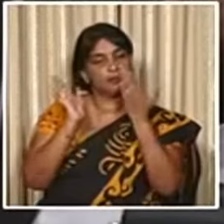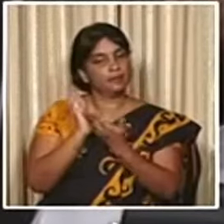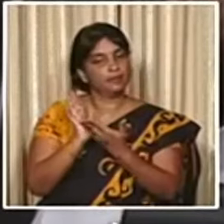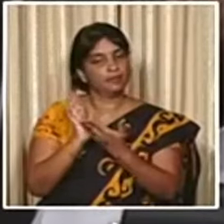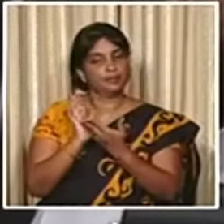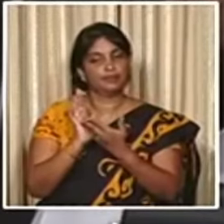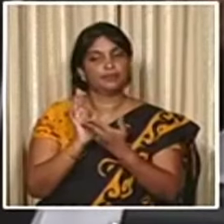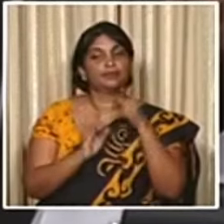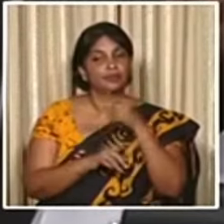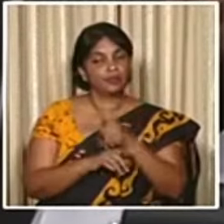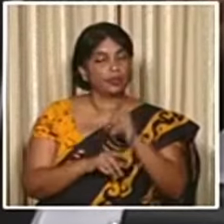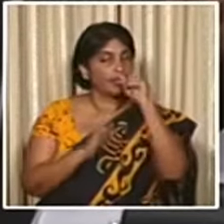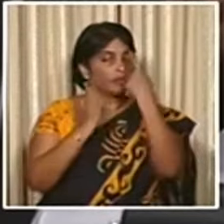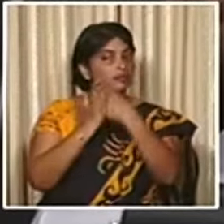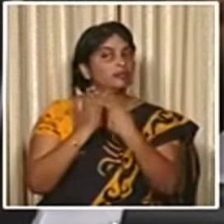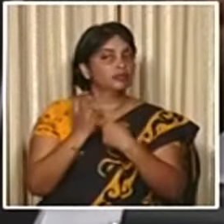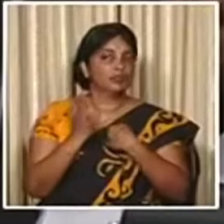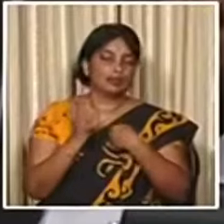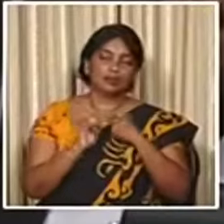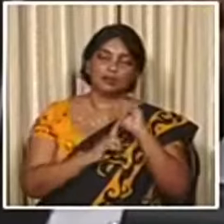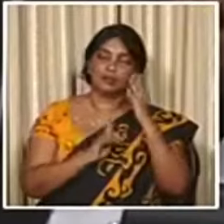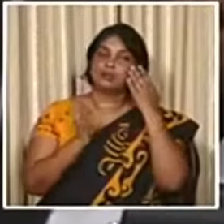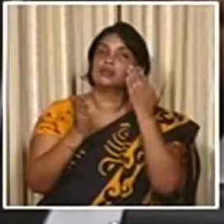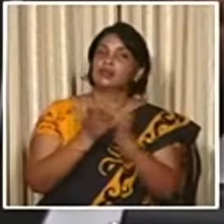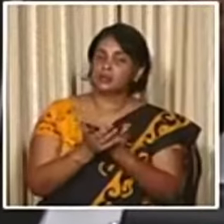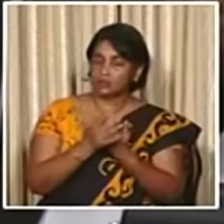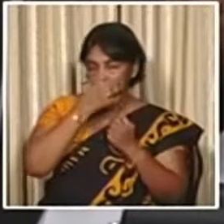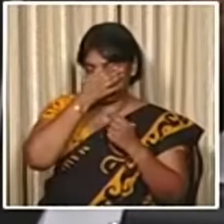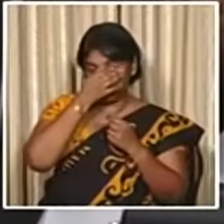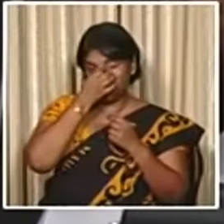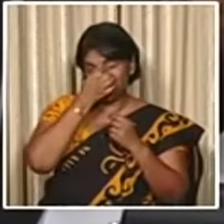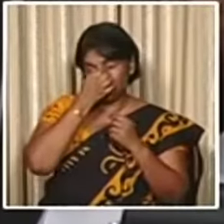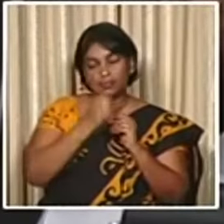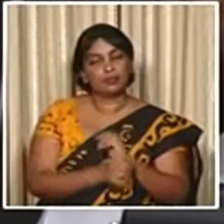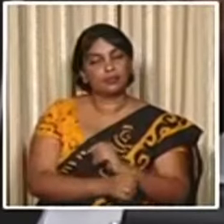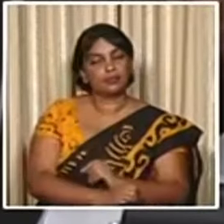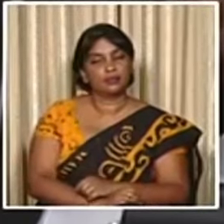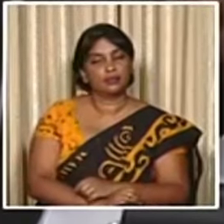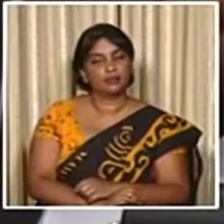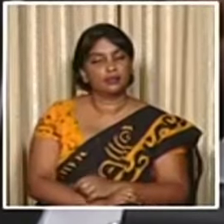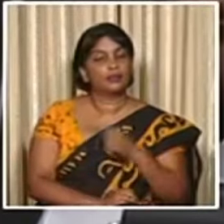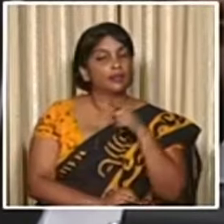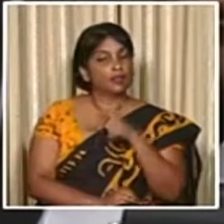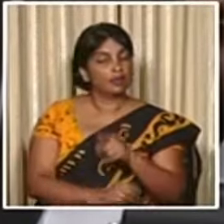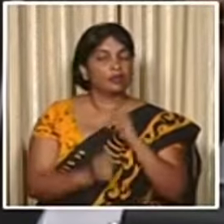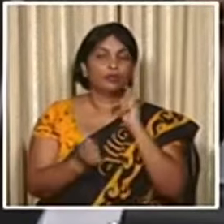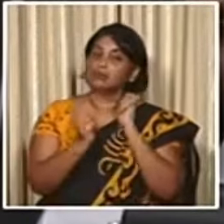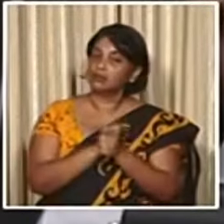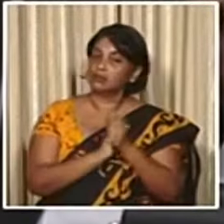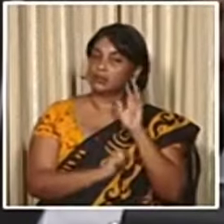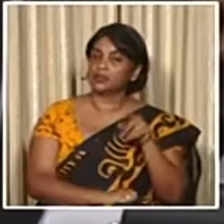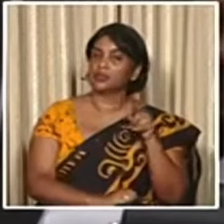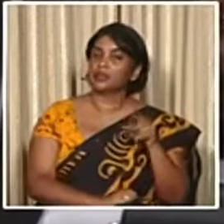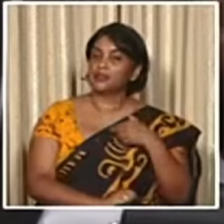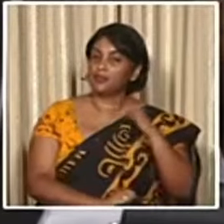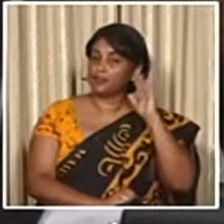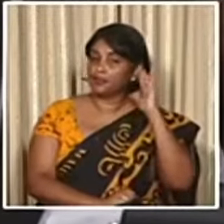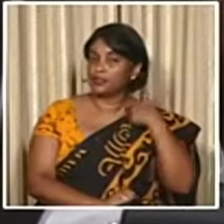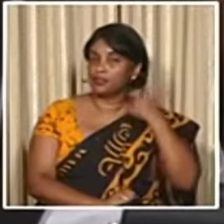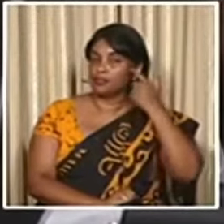කරන්නේ. එම නන් ලැයිස්තුවත් මම සභාගත කරනවා මේ අවස්ථාවේදී හැන්සාඩ් එකට. මේ සංශෝධනය මගින්